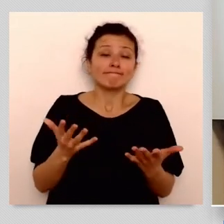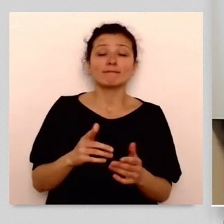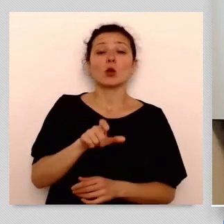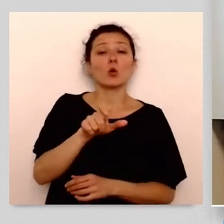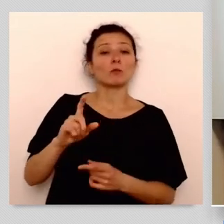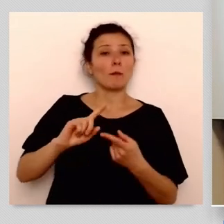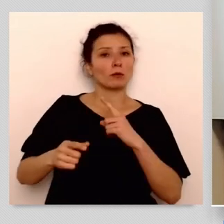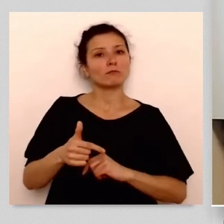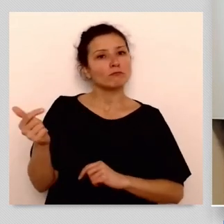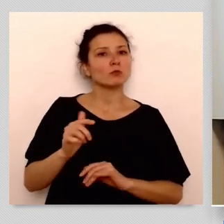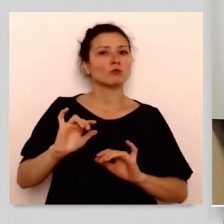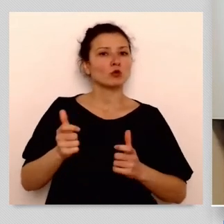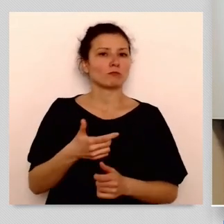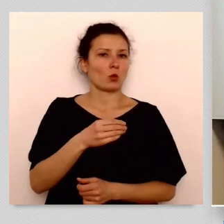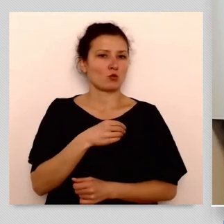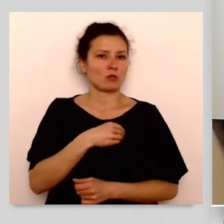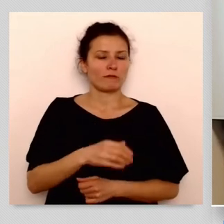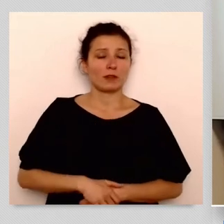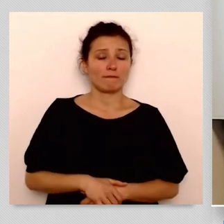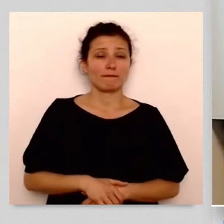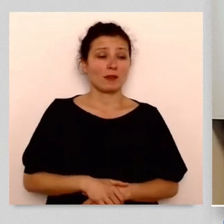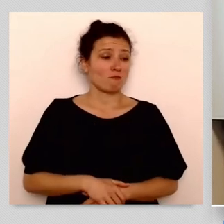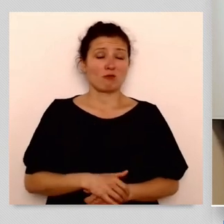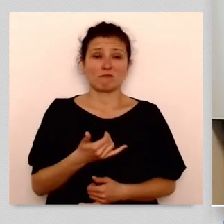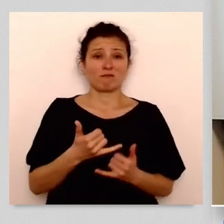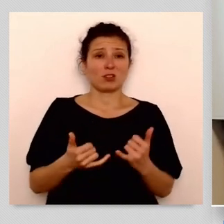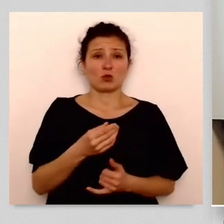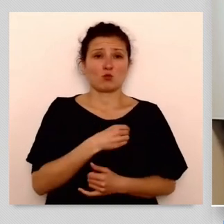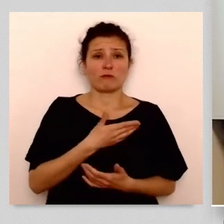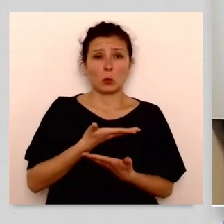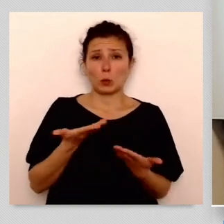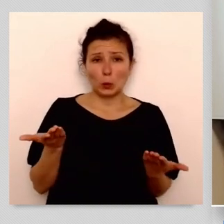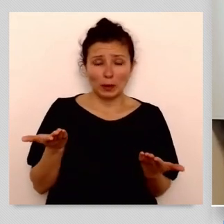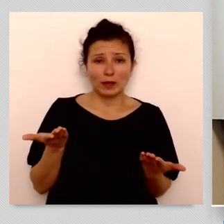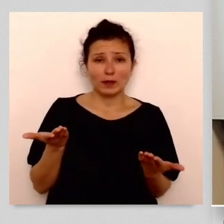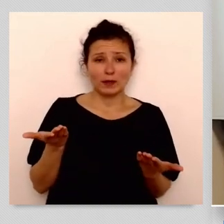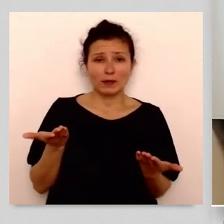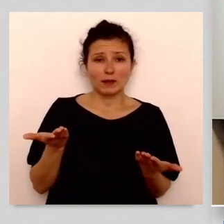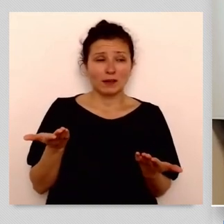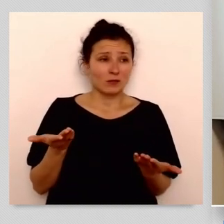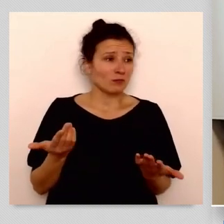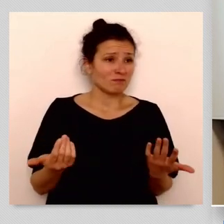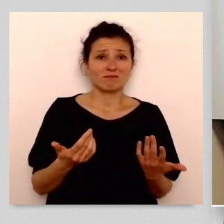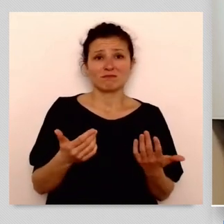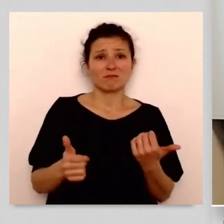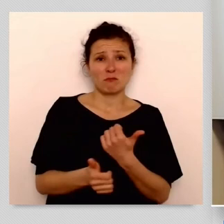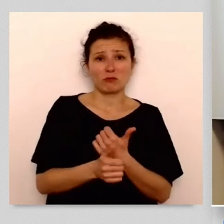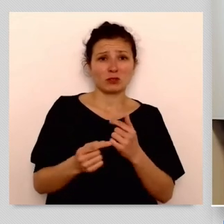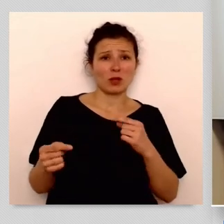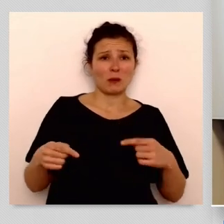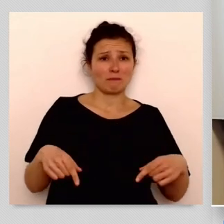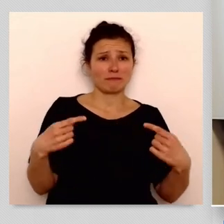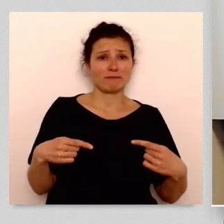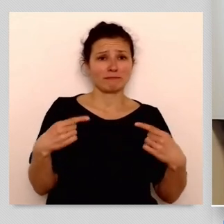być uczciwi, ponieważ brak tej uczciwości kreśli pewne ramy sporu. Wydaje mi się, że